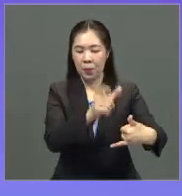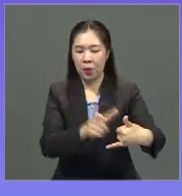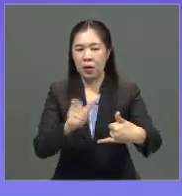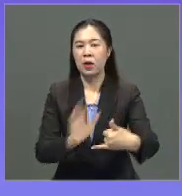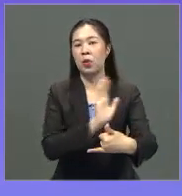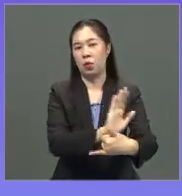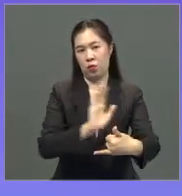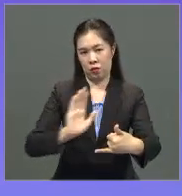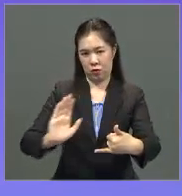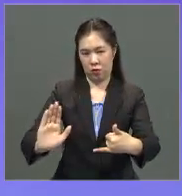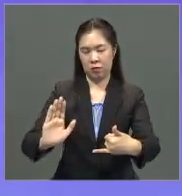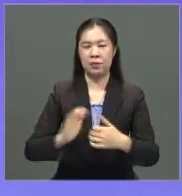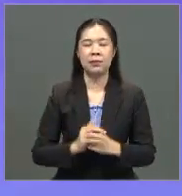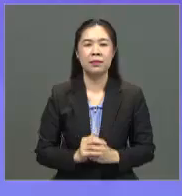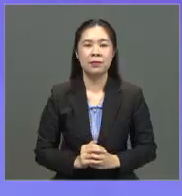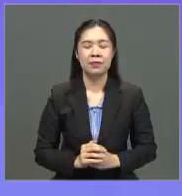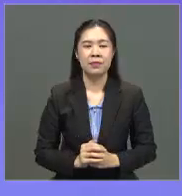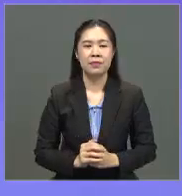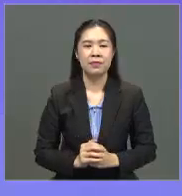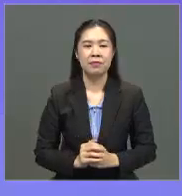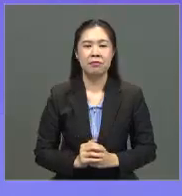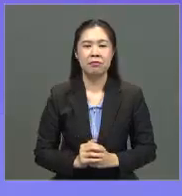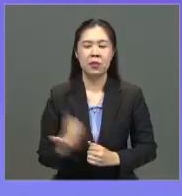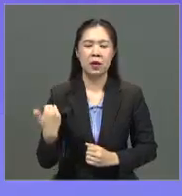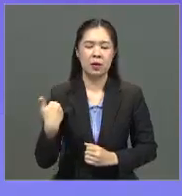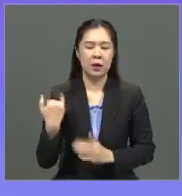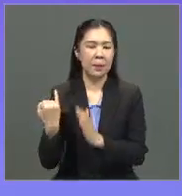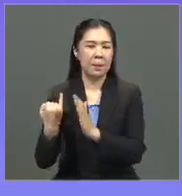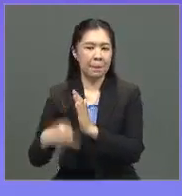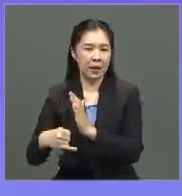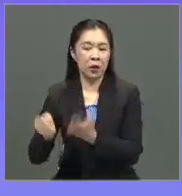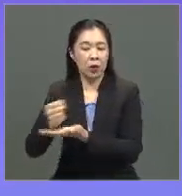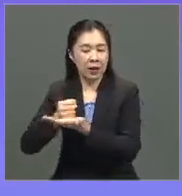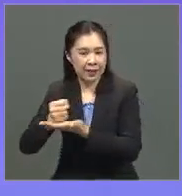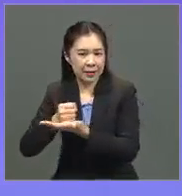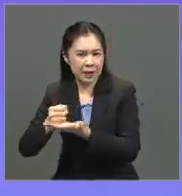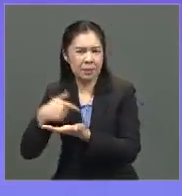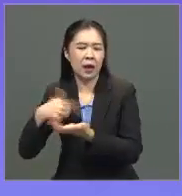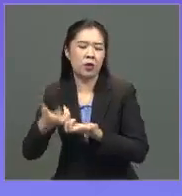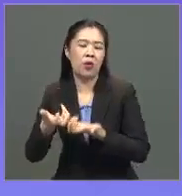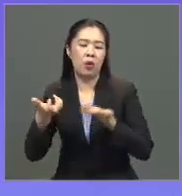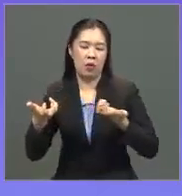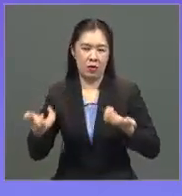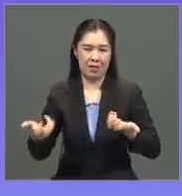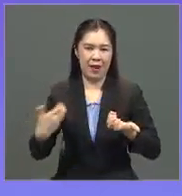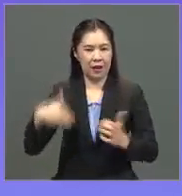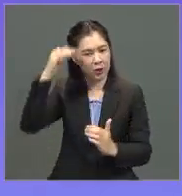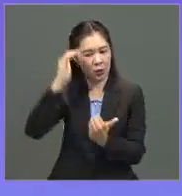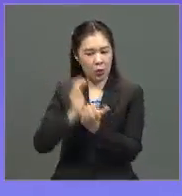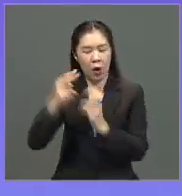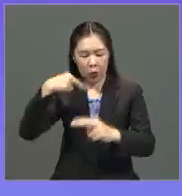กับของคนที่เดินทางไปยังศาลตั้งหลักอีกด้วยและบอดี้คดีอื่นก็ไม่เกี่ยวยังเส้นเป็นเรื่องเพื่อขายยาไม่มีอะไรที่ไม่ต้องมีเจ้าหน้าที่ตำรวจจะคอยดูแลความ